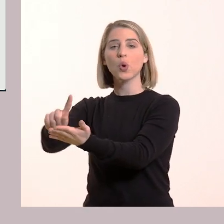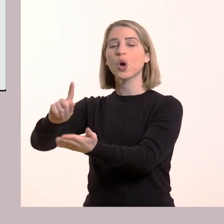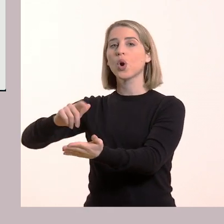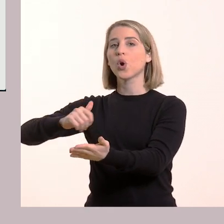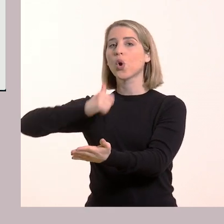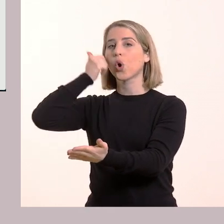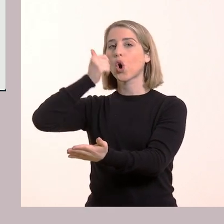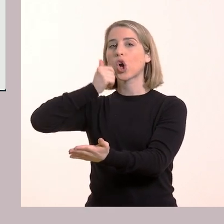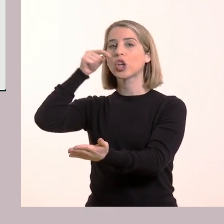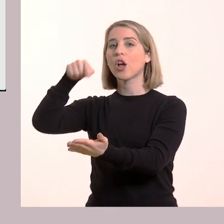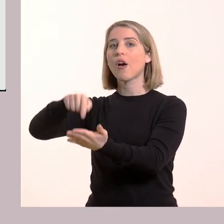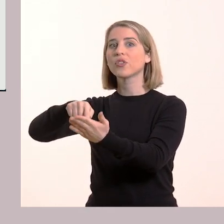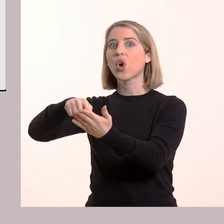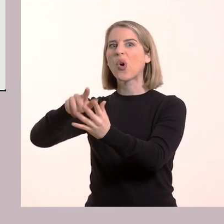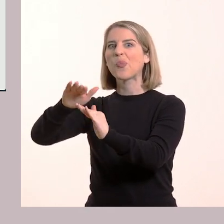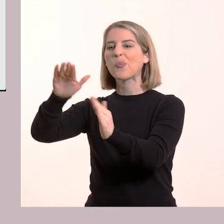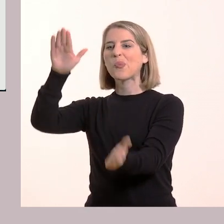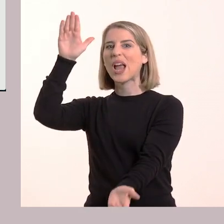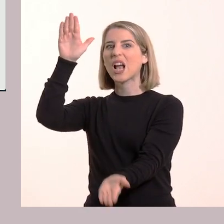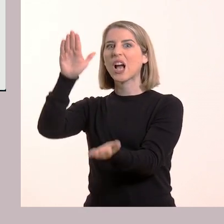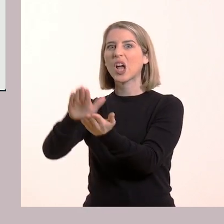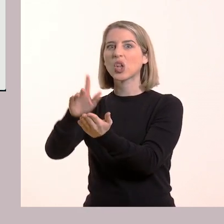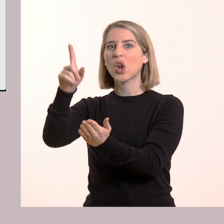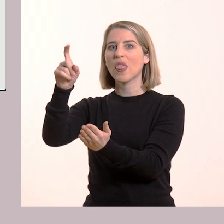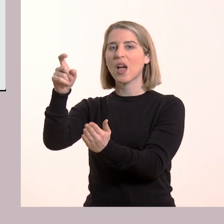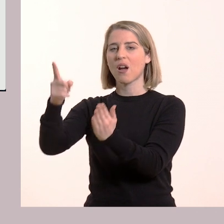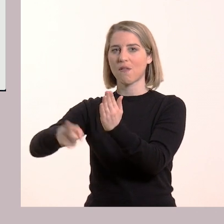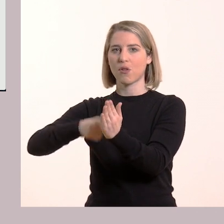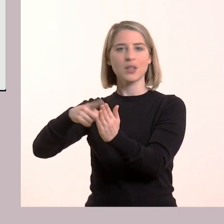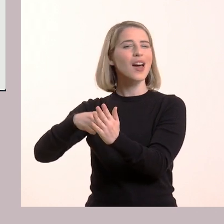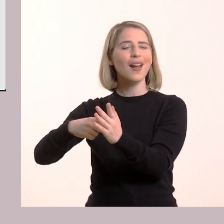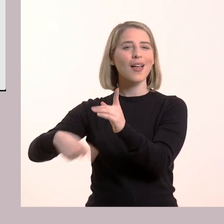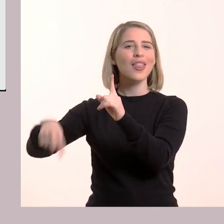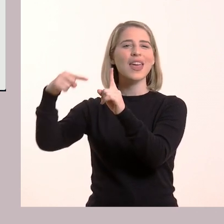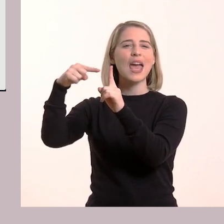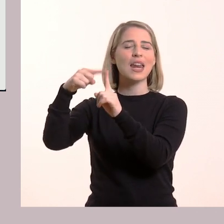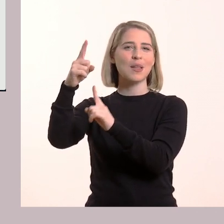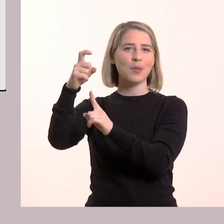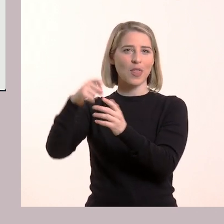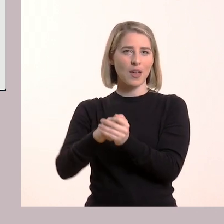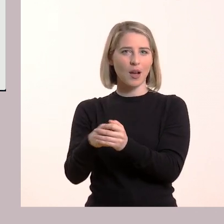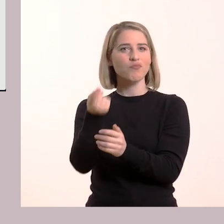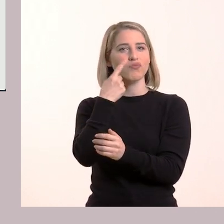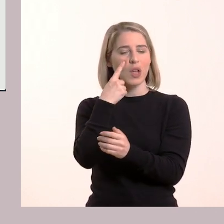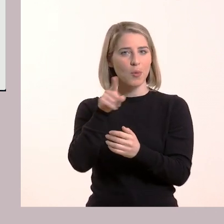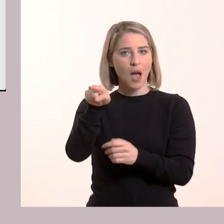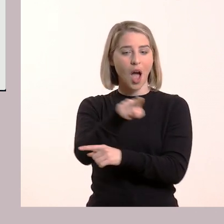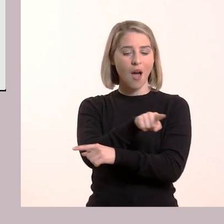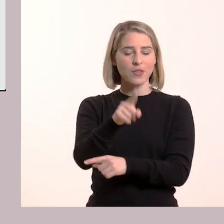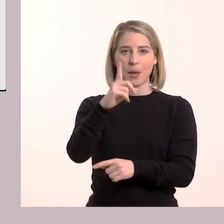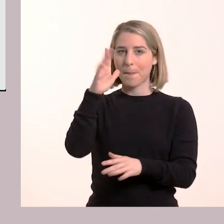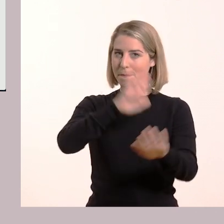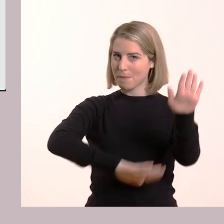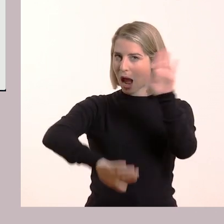φορές μικρότερο, δηλαδή διαιρείται με το 10. Για να πάμε. Η μάγισσα μας αυτή